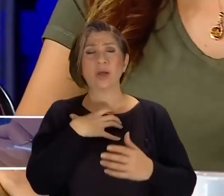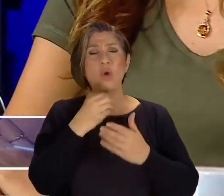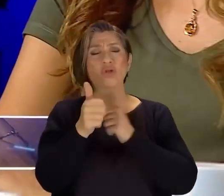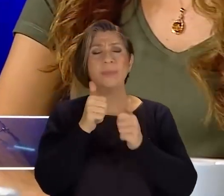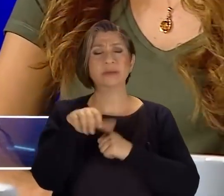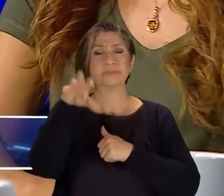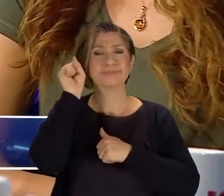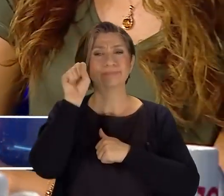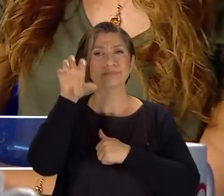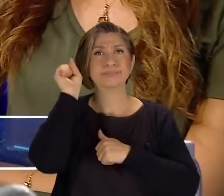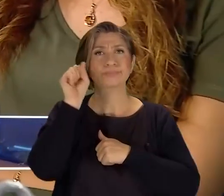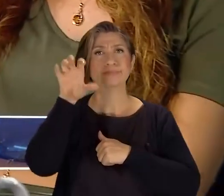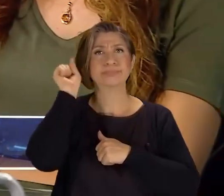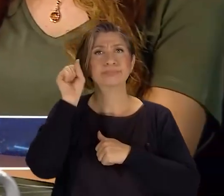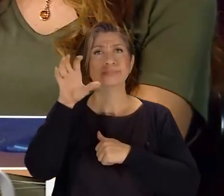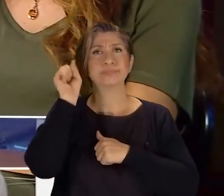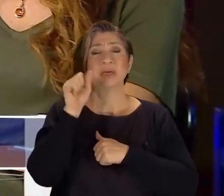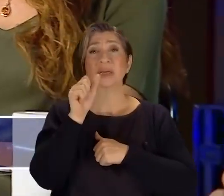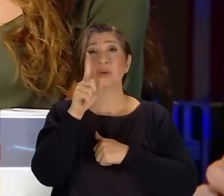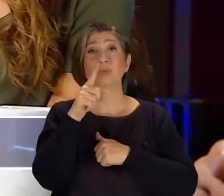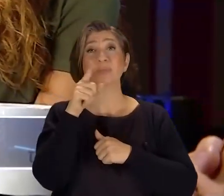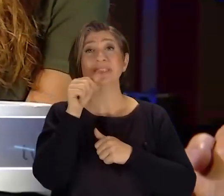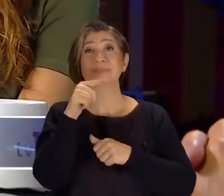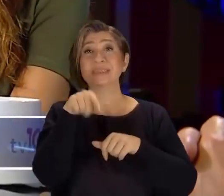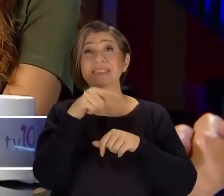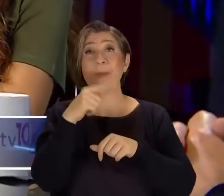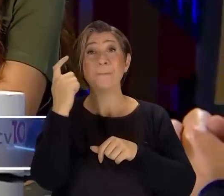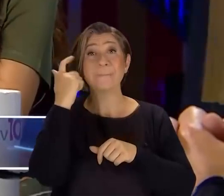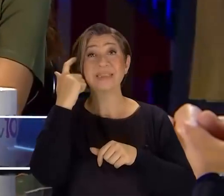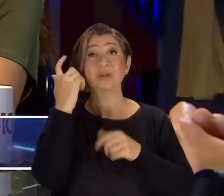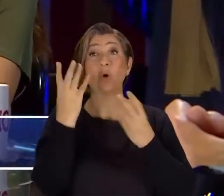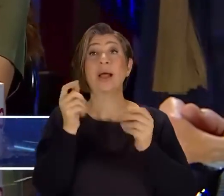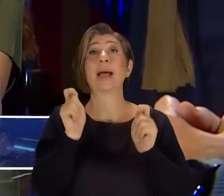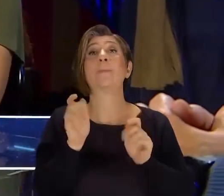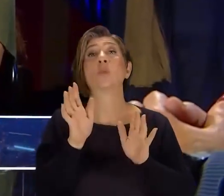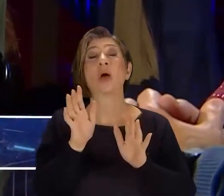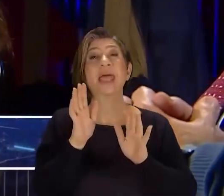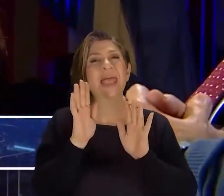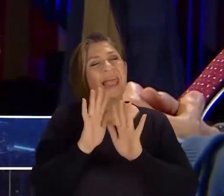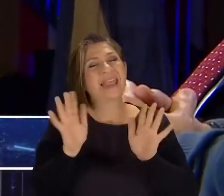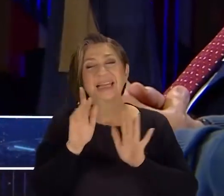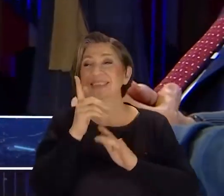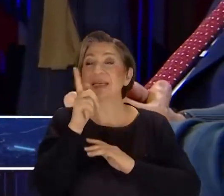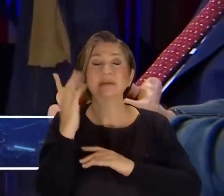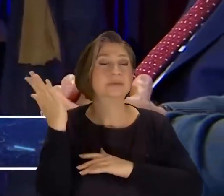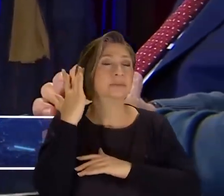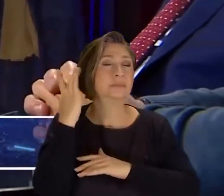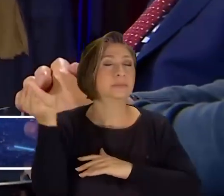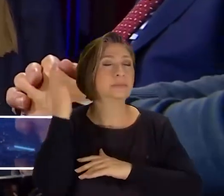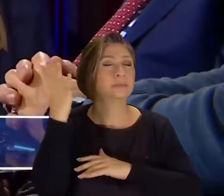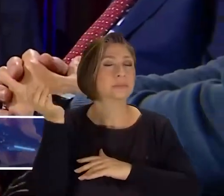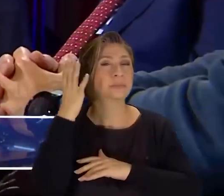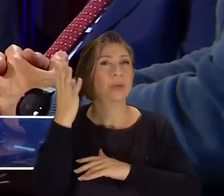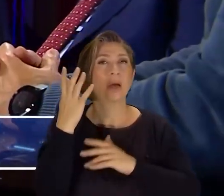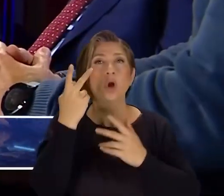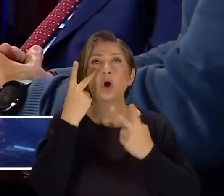başlıyor. Ve bu hiçbir zaman onun bilincinde olarak falan yapmıyor. Yeter ki etraftan ses gelsin,